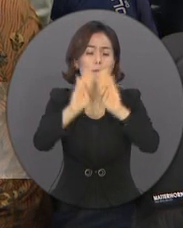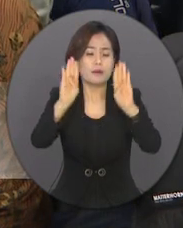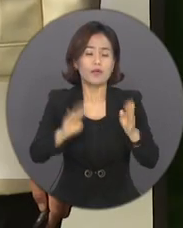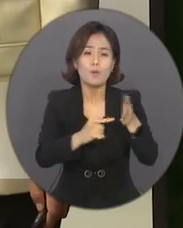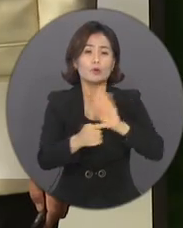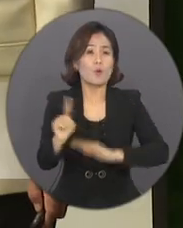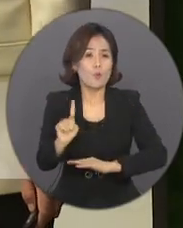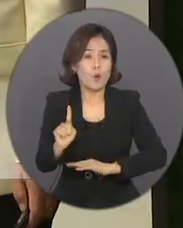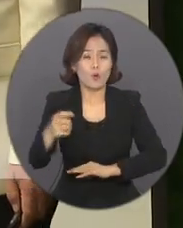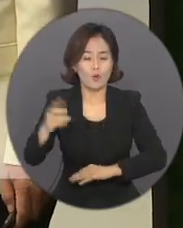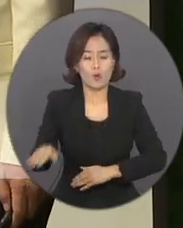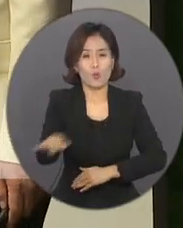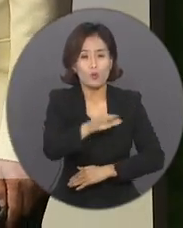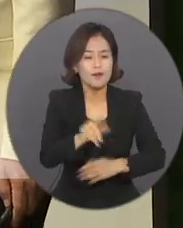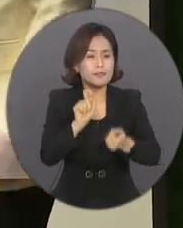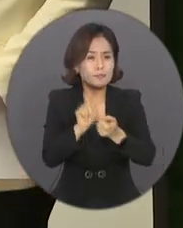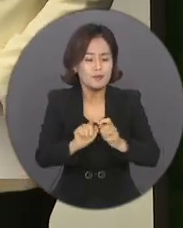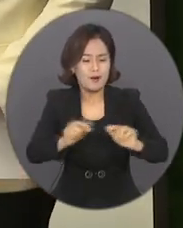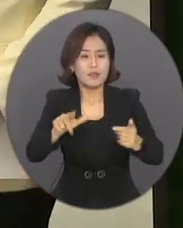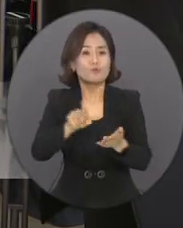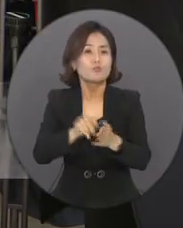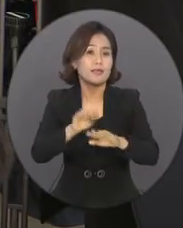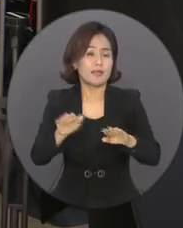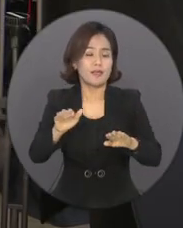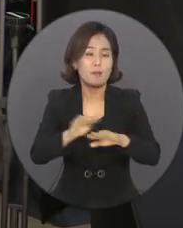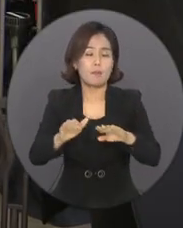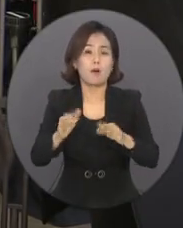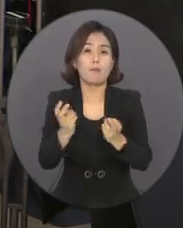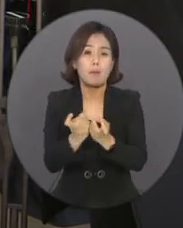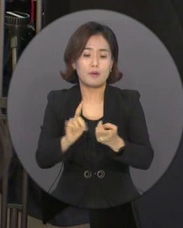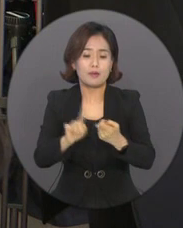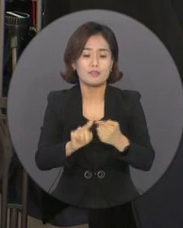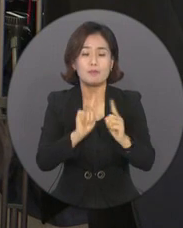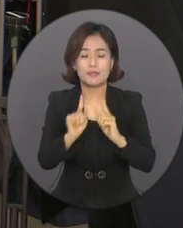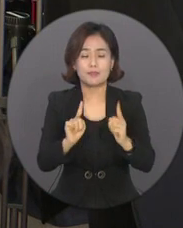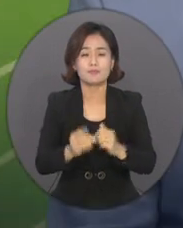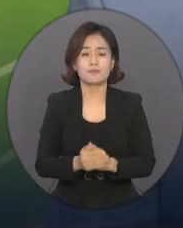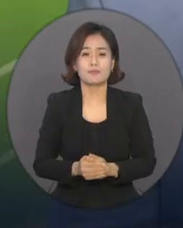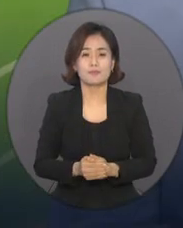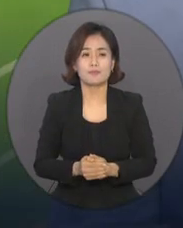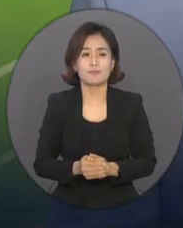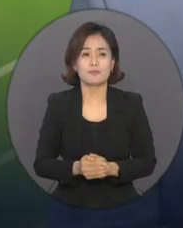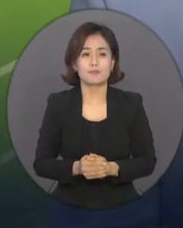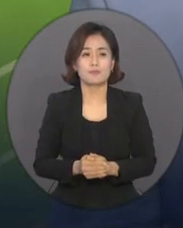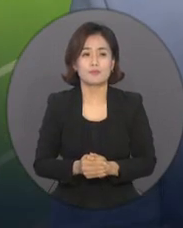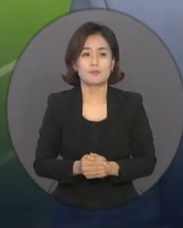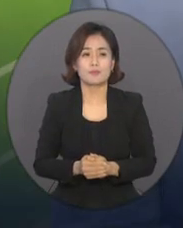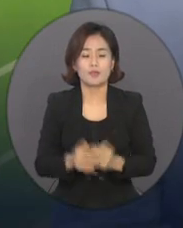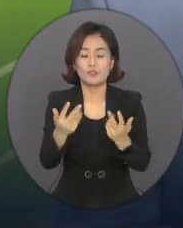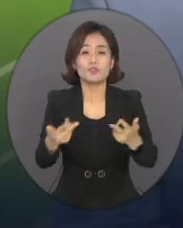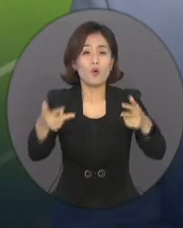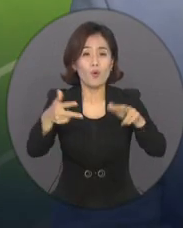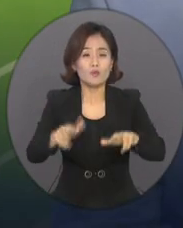하는 것은 무엇이며 우리가 직면한 여러 가지 문제 해결에 해법이라는 점을 강조했습니다. 정원이라는 게 그렇습니다. 세 가지